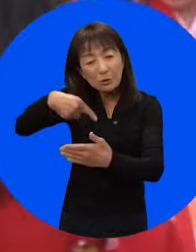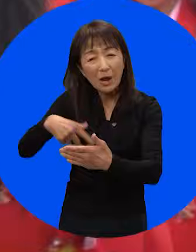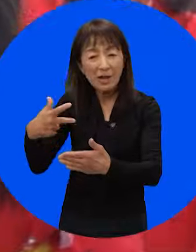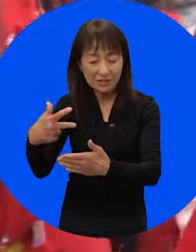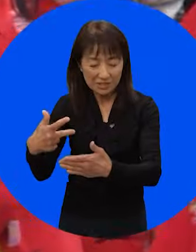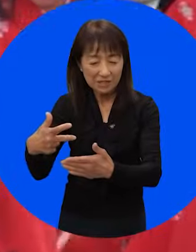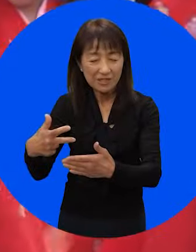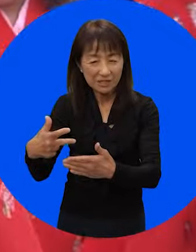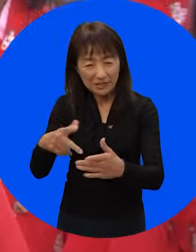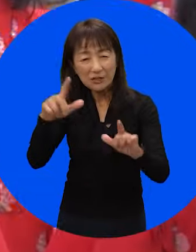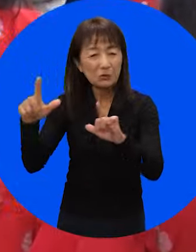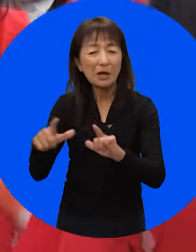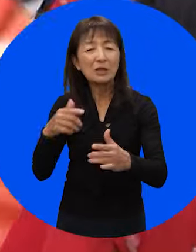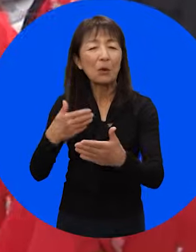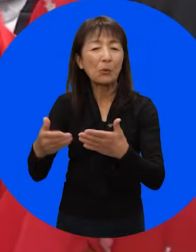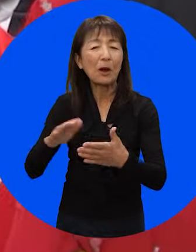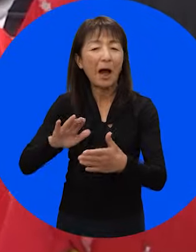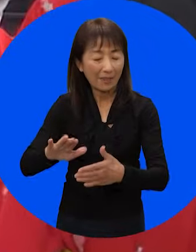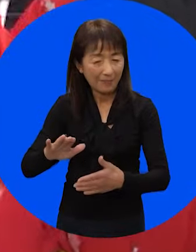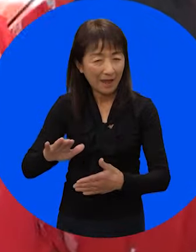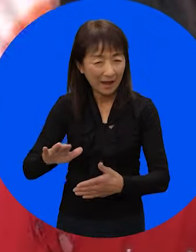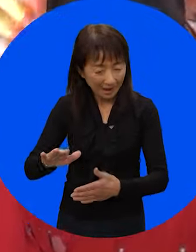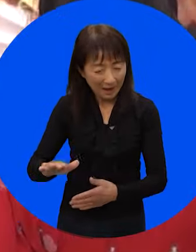の大仕事に取り組みました。